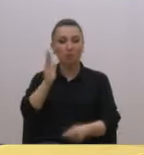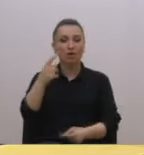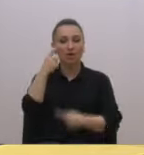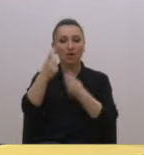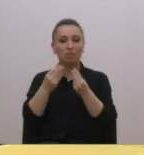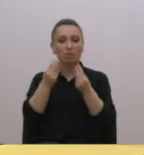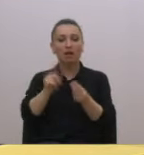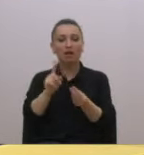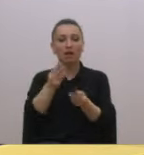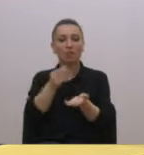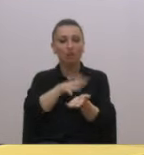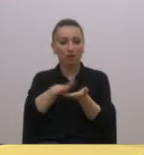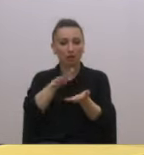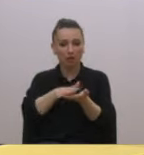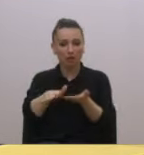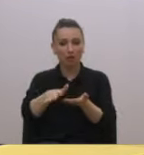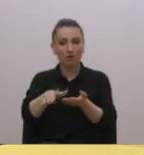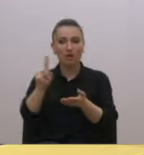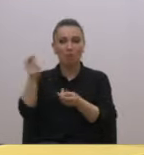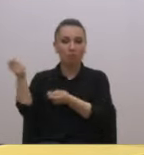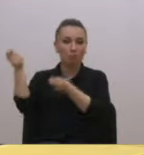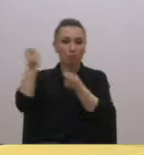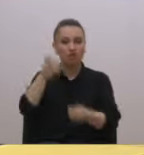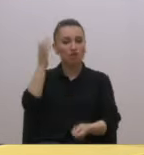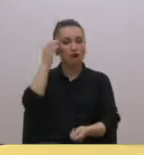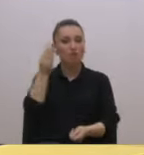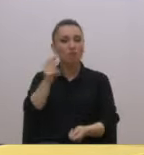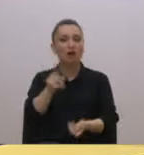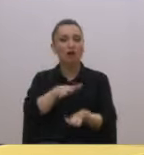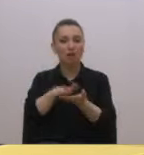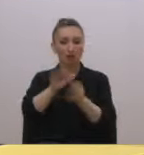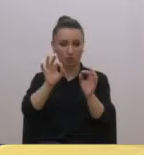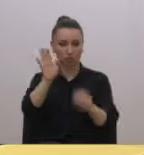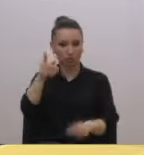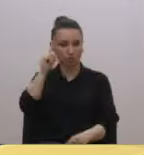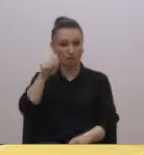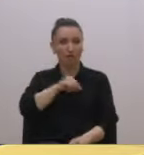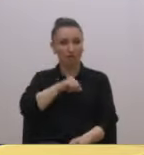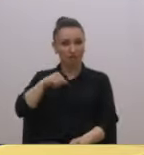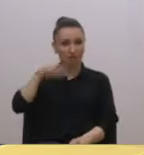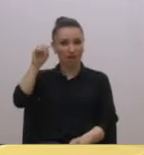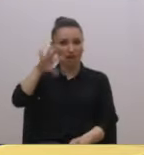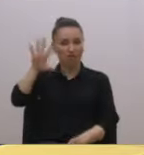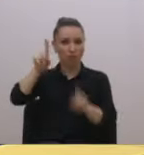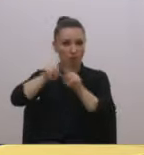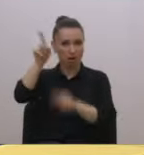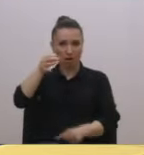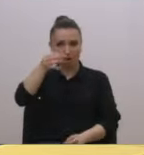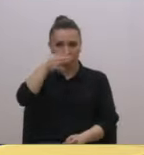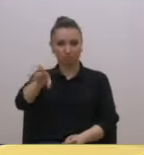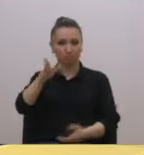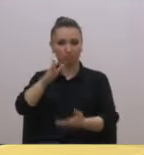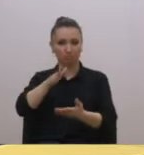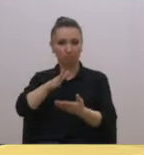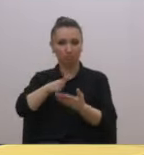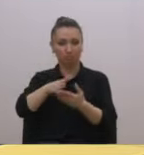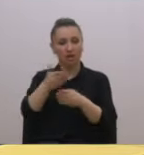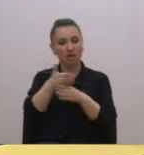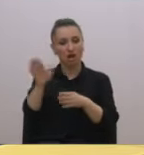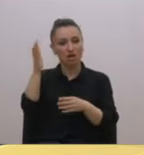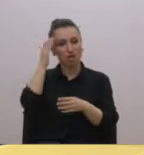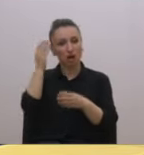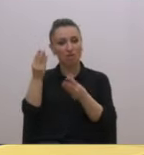თუ რაში იხარჯება გარედან შემოტარილი შავი ფული. ეს თავად ევროპაშიც აღარ მოწონთ, როდესაც გარეკუპიურებით